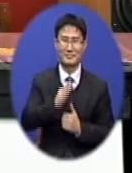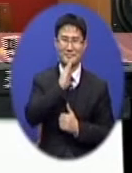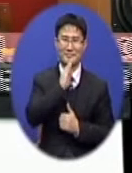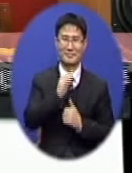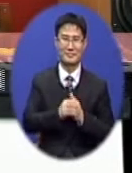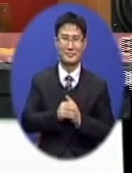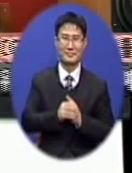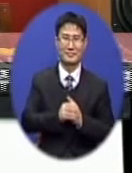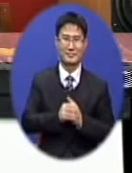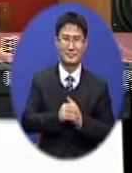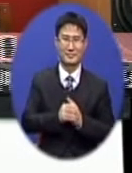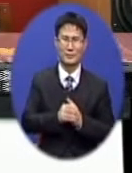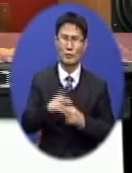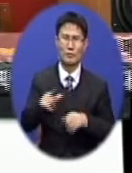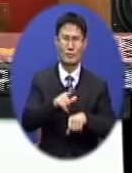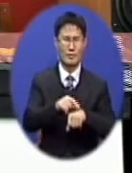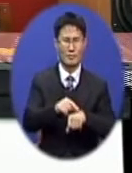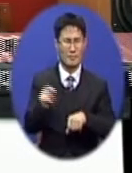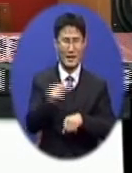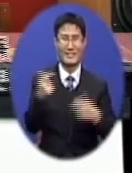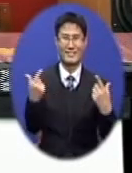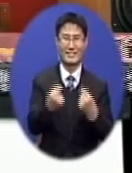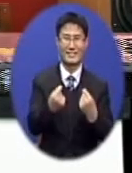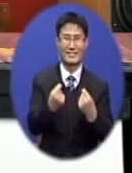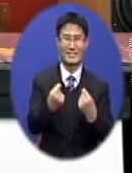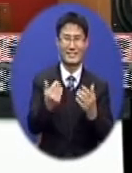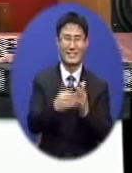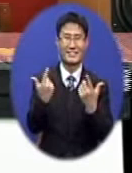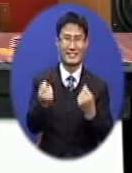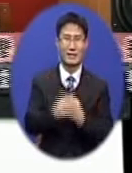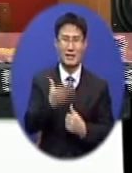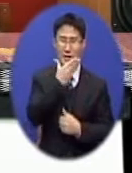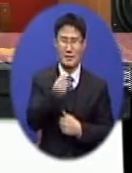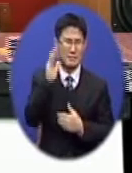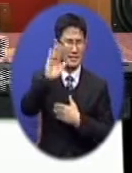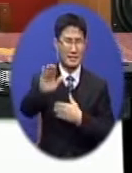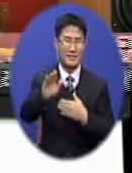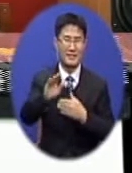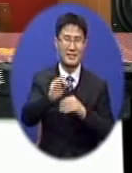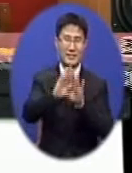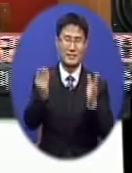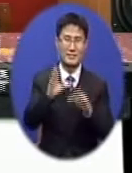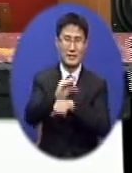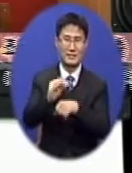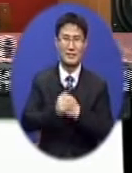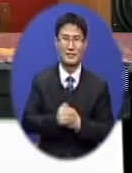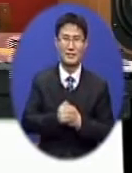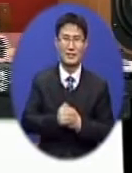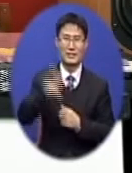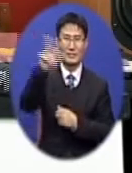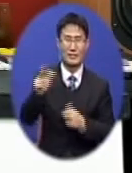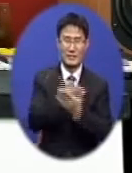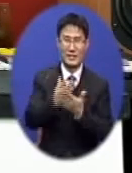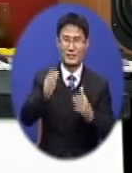정말 예 하다 보니까 시간이 벌써 이렇게 지나가는 것 같아요. 네. 예, 예. 행복한 미래를 여는 방송 네. 생방송